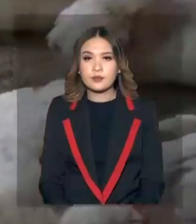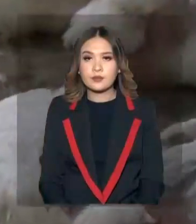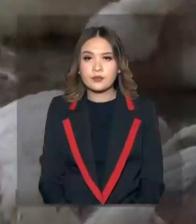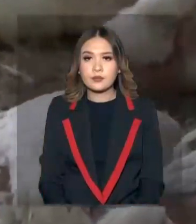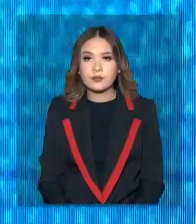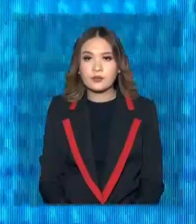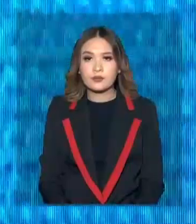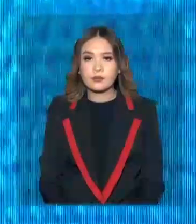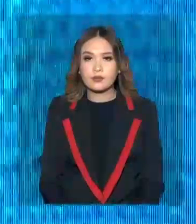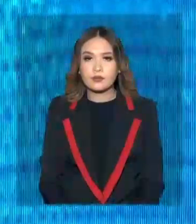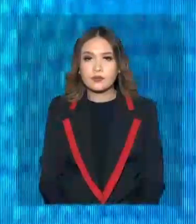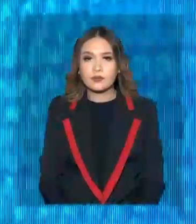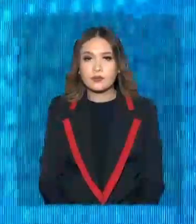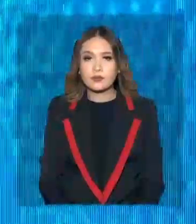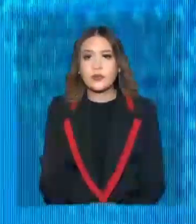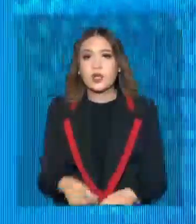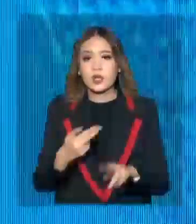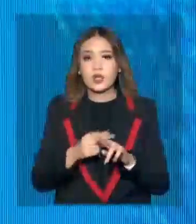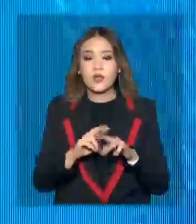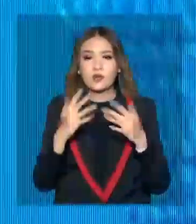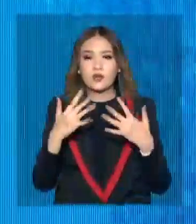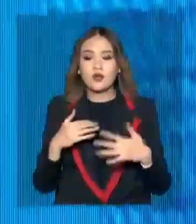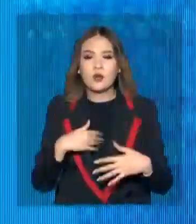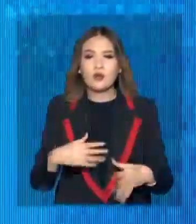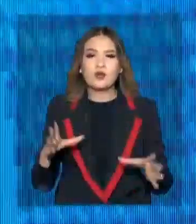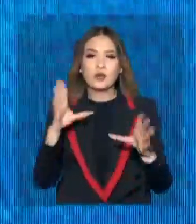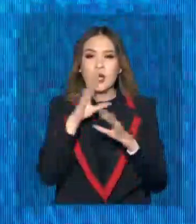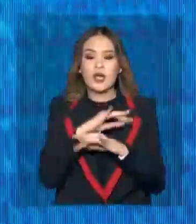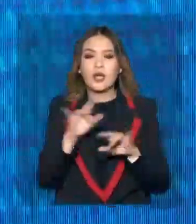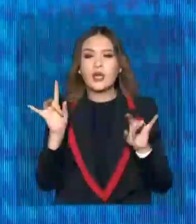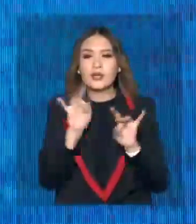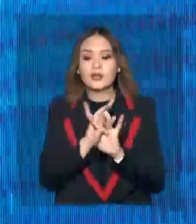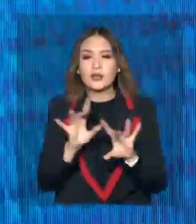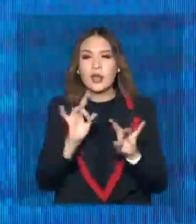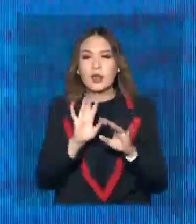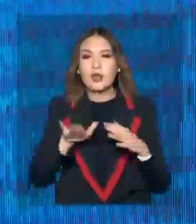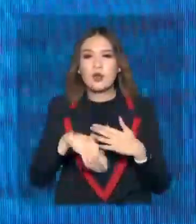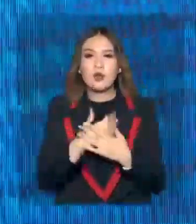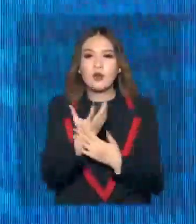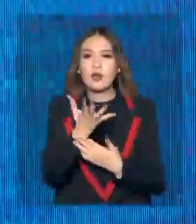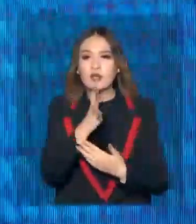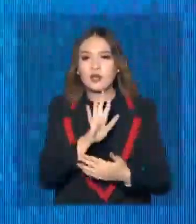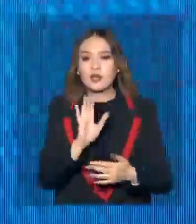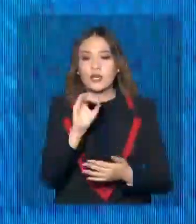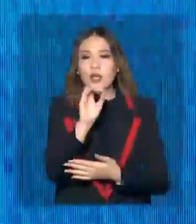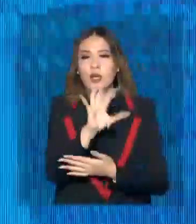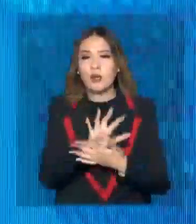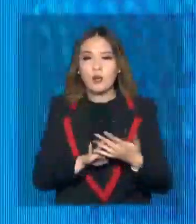время. Это все, о чем успела вам рассказать редакция «Нового